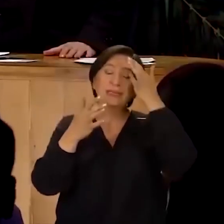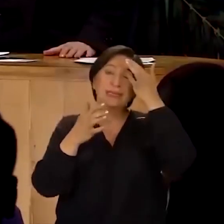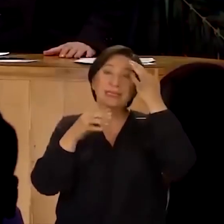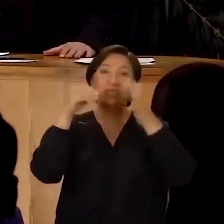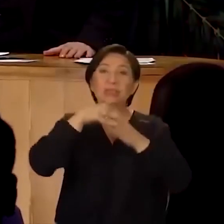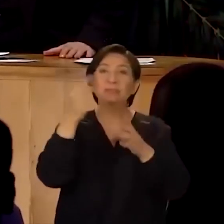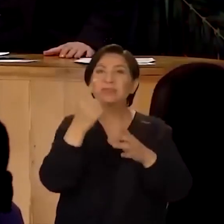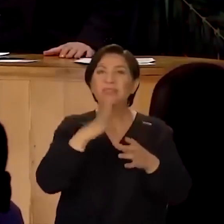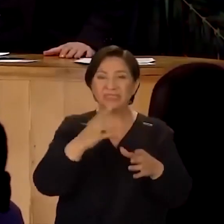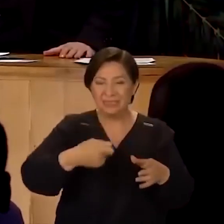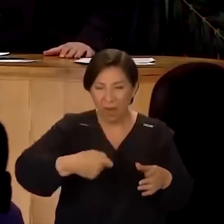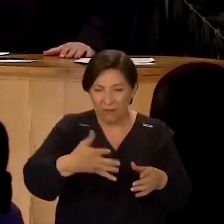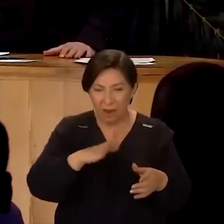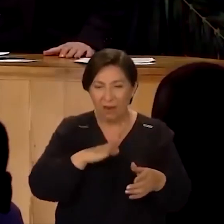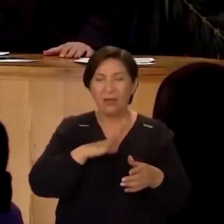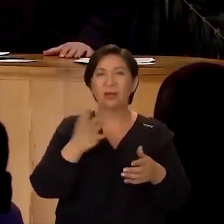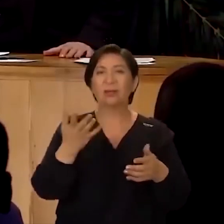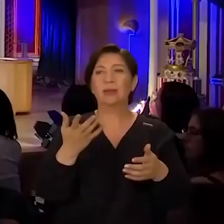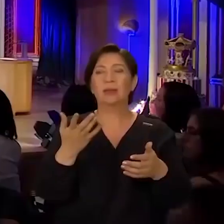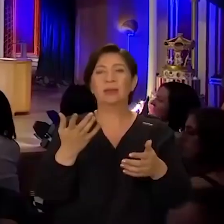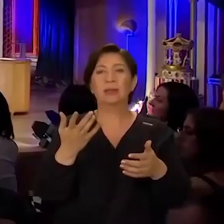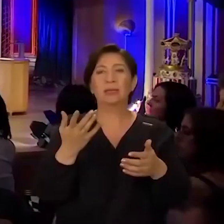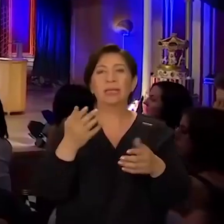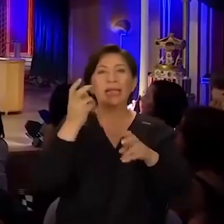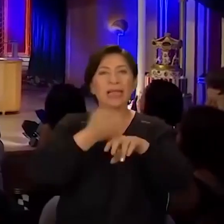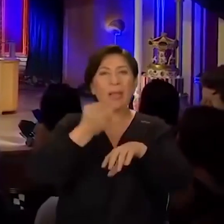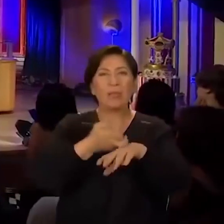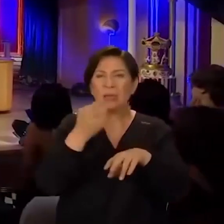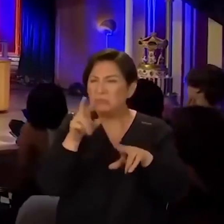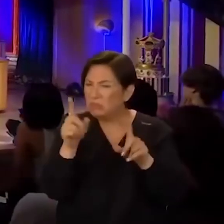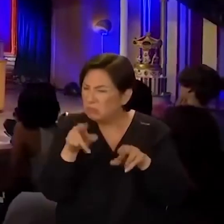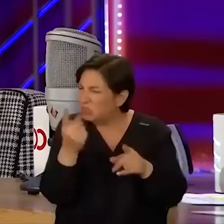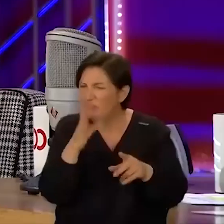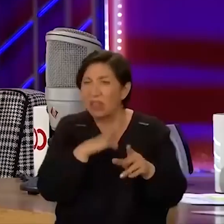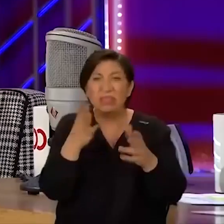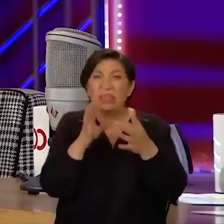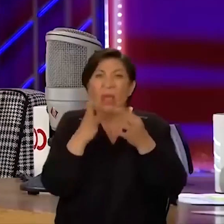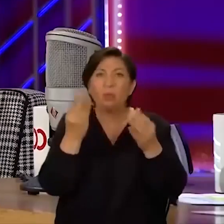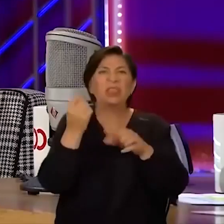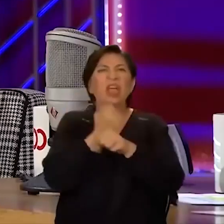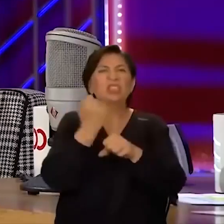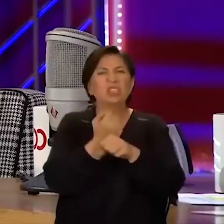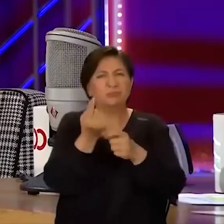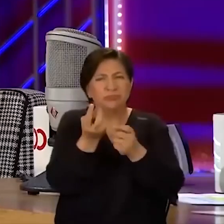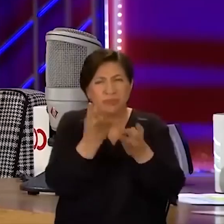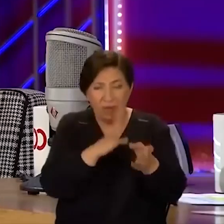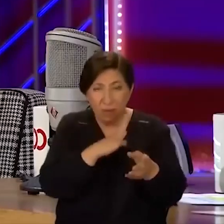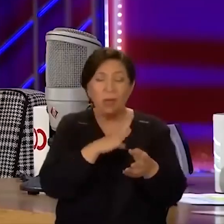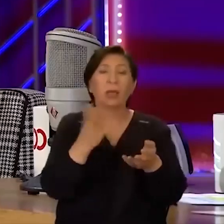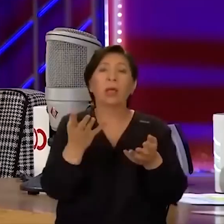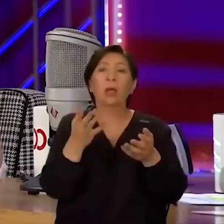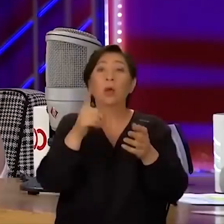içinde böyle bir şeyler vardır Sezar vardı atıyorum ve kemik gibi bir şey vardı ne olduğunu anladı taşlar vardı